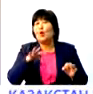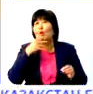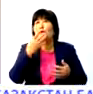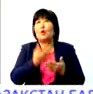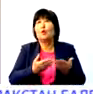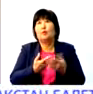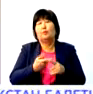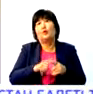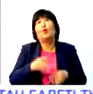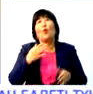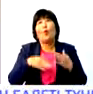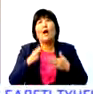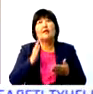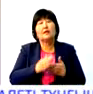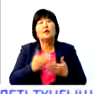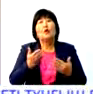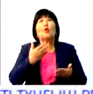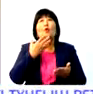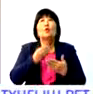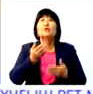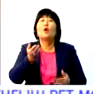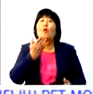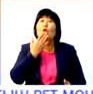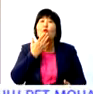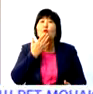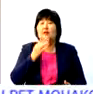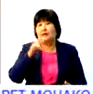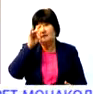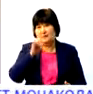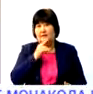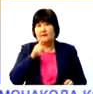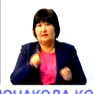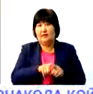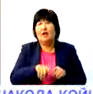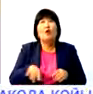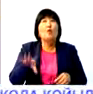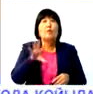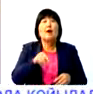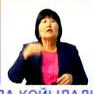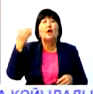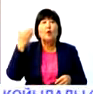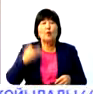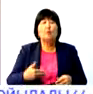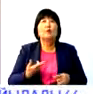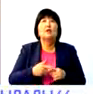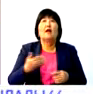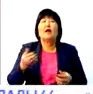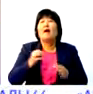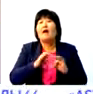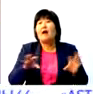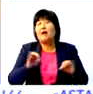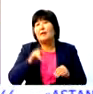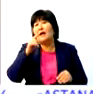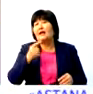жатқан бұл енді қуантады. Ол өзінің ұлттық деген атын өзінің барлық өн бойындағы хабарларын қазақ